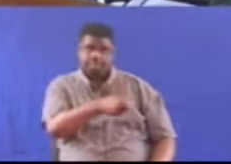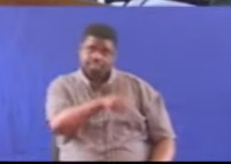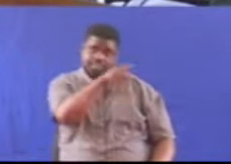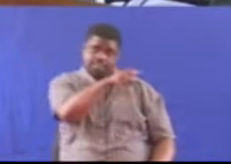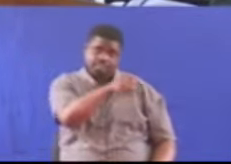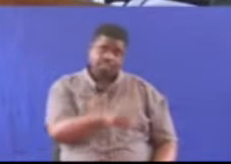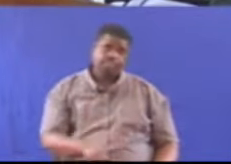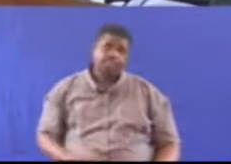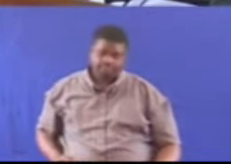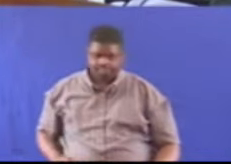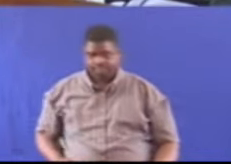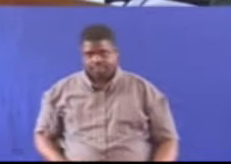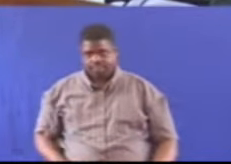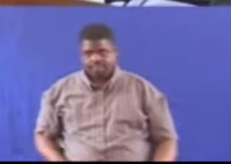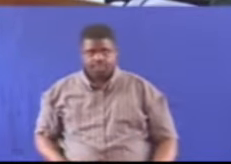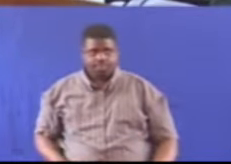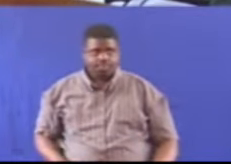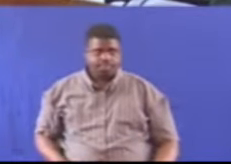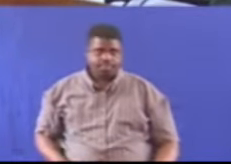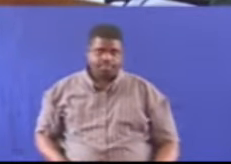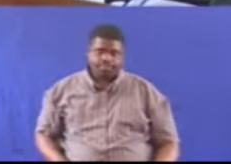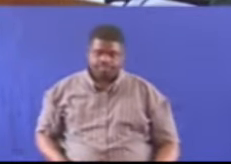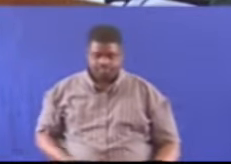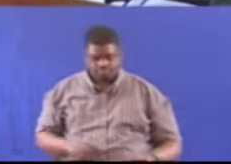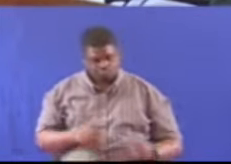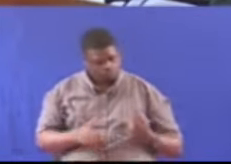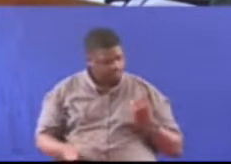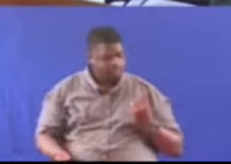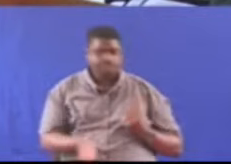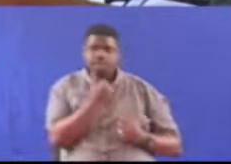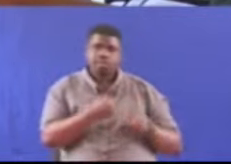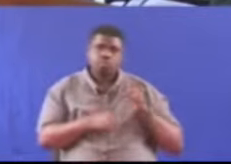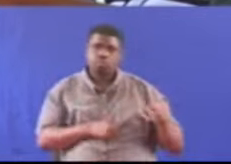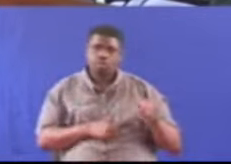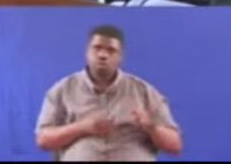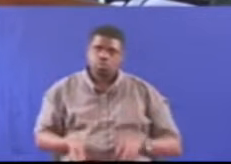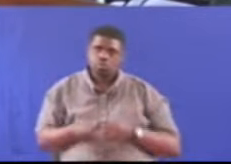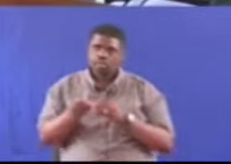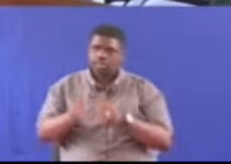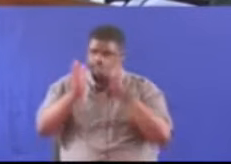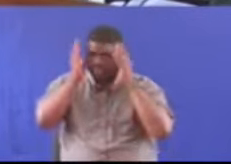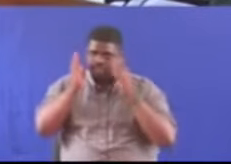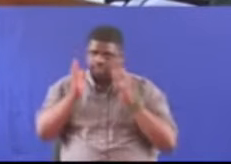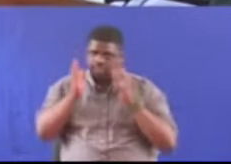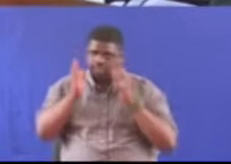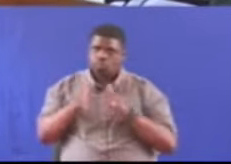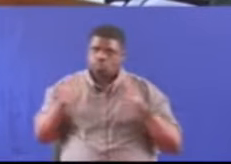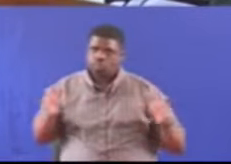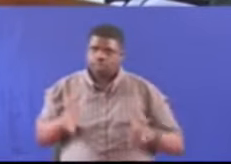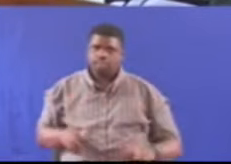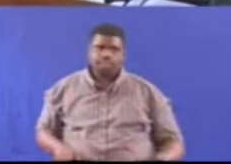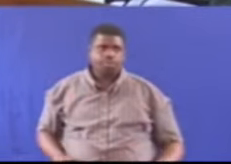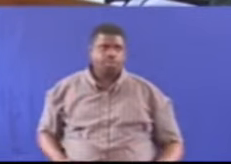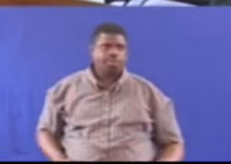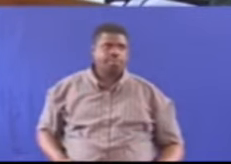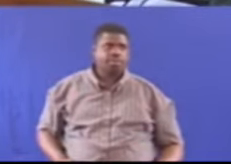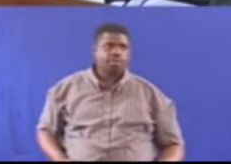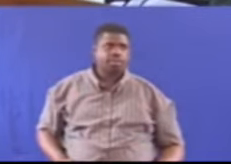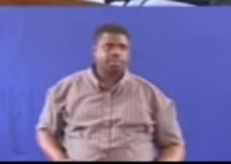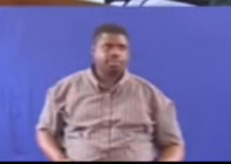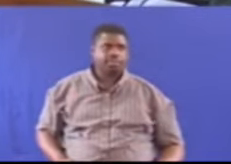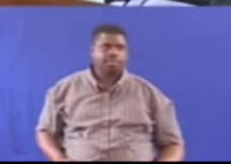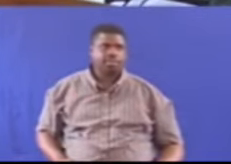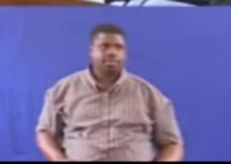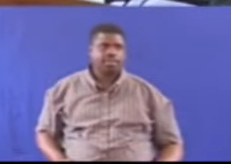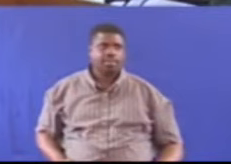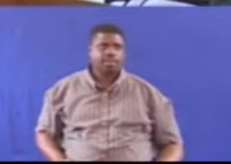tunapokupongeza kwa kufanikiwa kuleta heshima kubwa kwa taifa letu, tunapenda